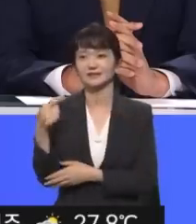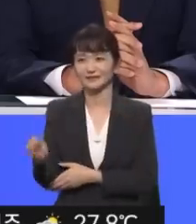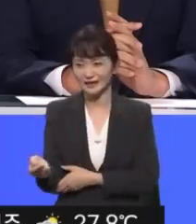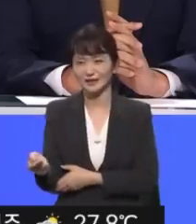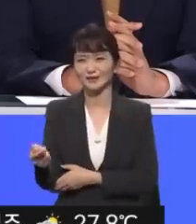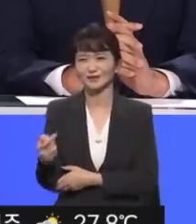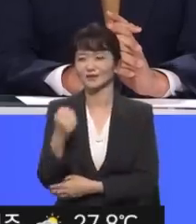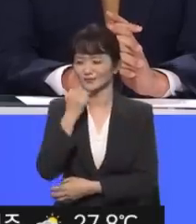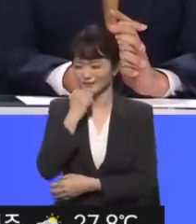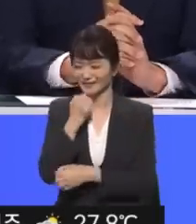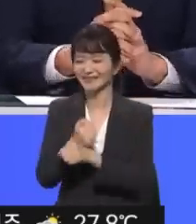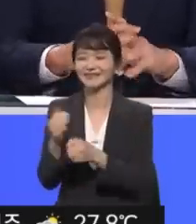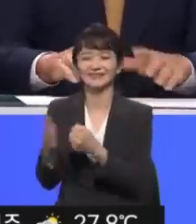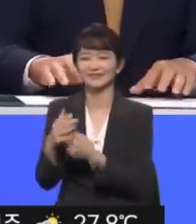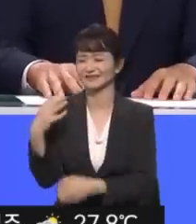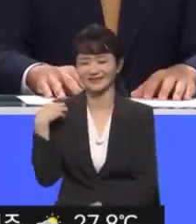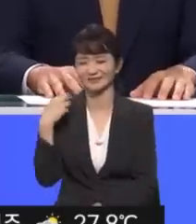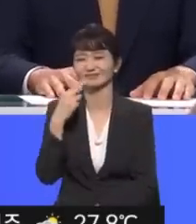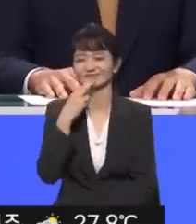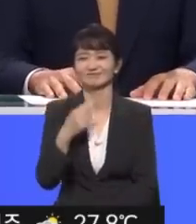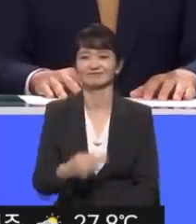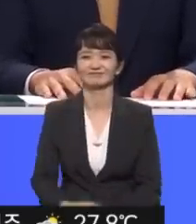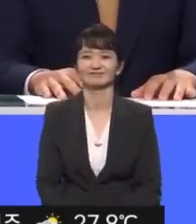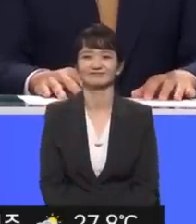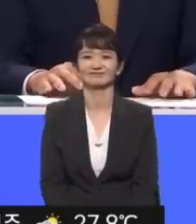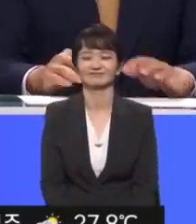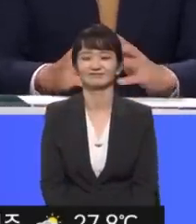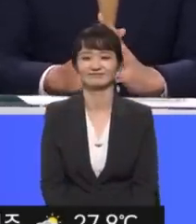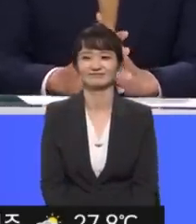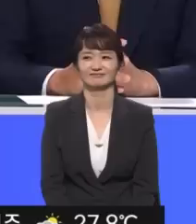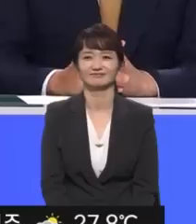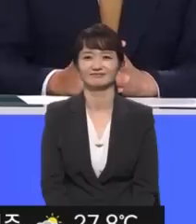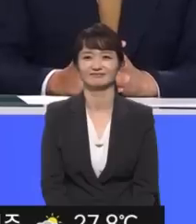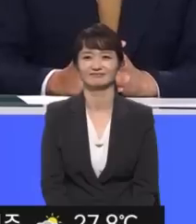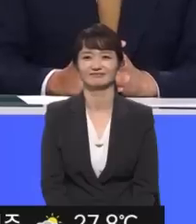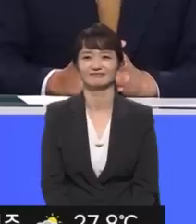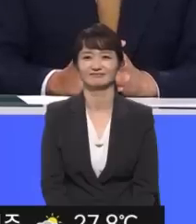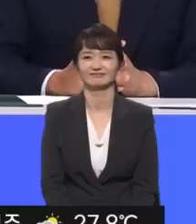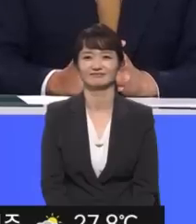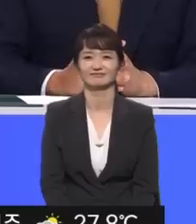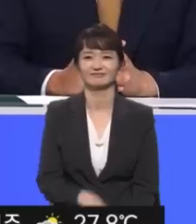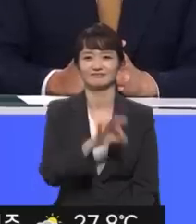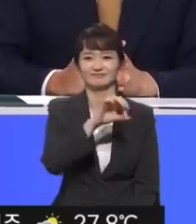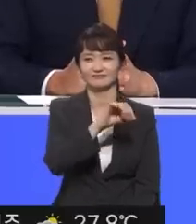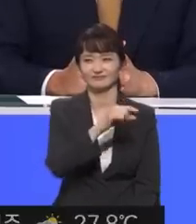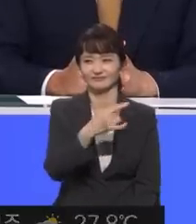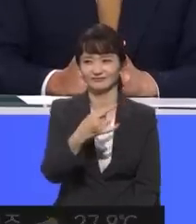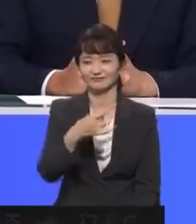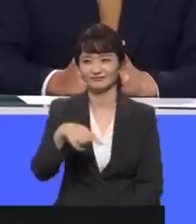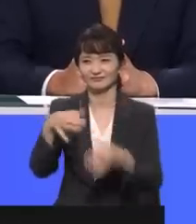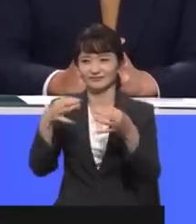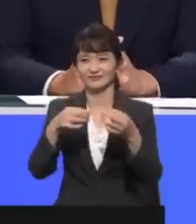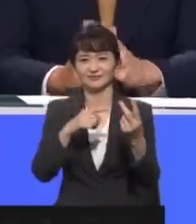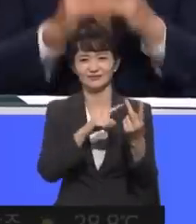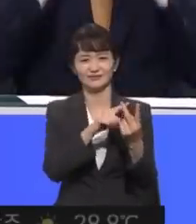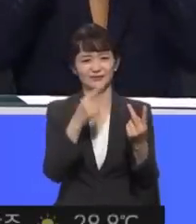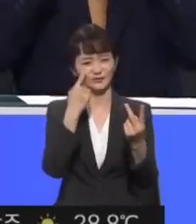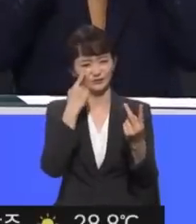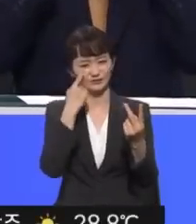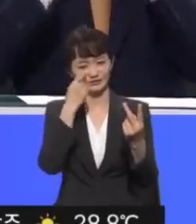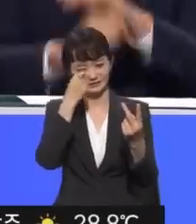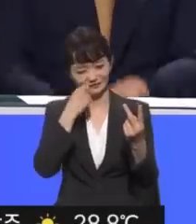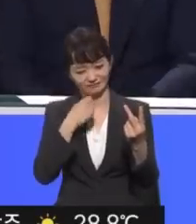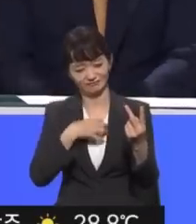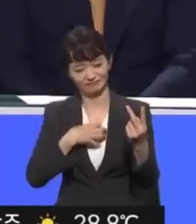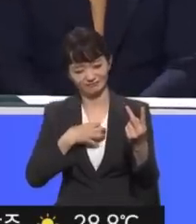그 오늘 롱 롱 블랙리스트 1 주산 되요 윤희성 님 뒤늦은 신임 눈이 슬퍼 보여요 같습 뼈 착하네요